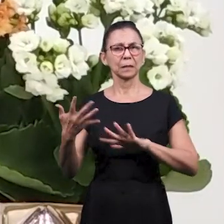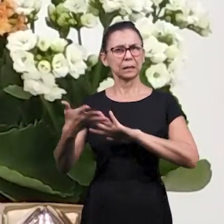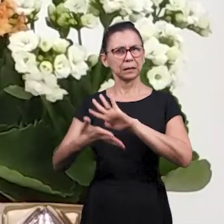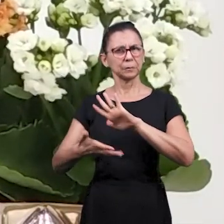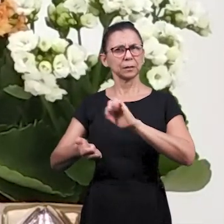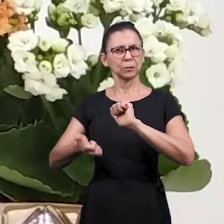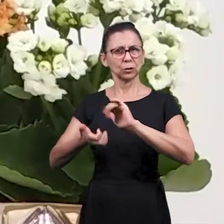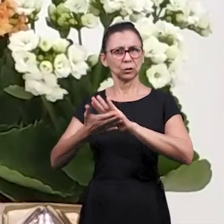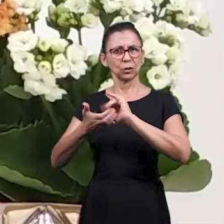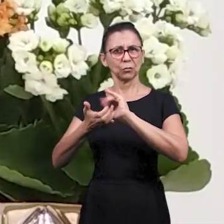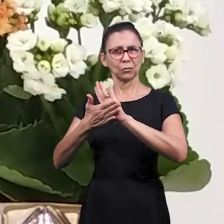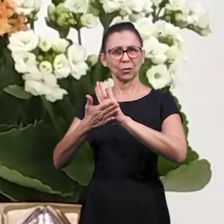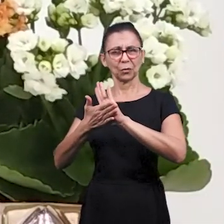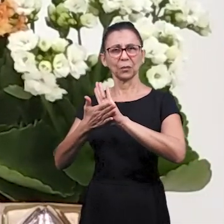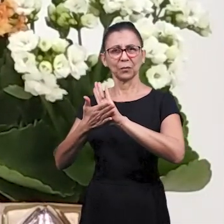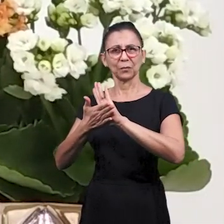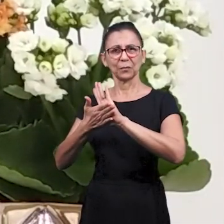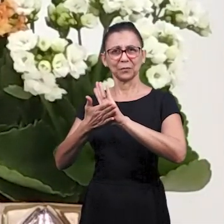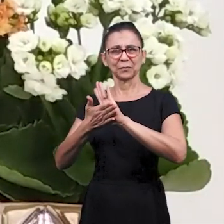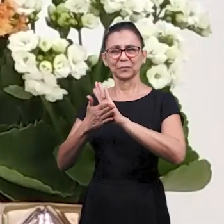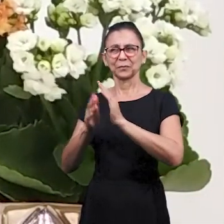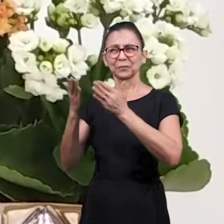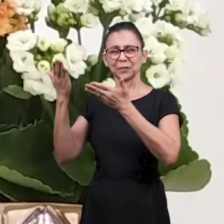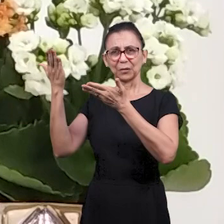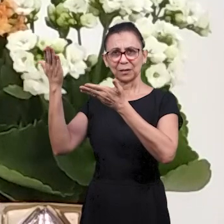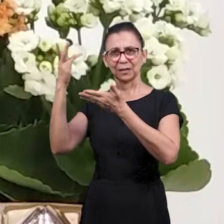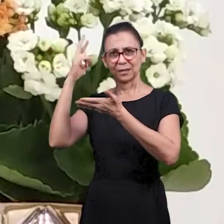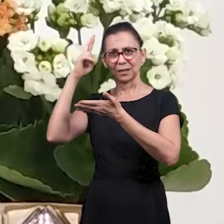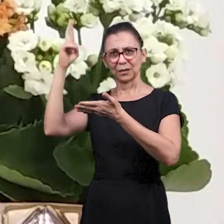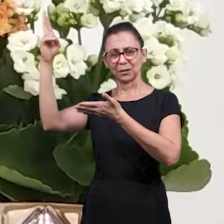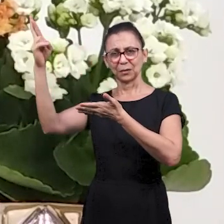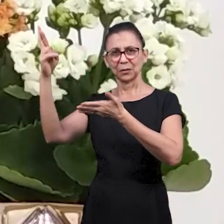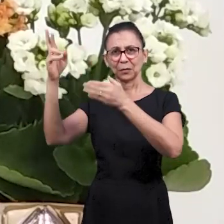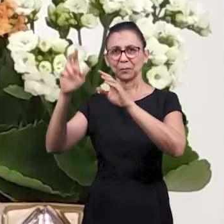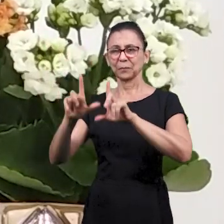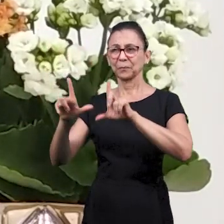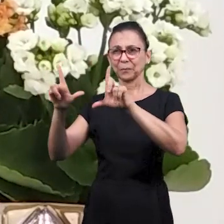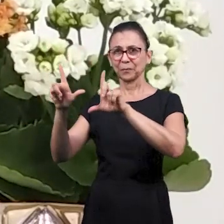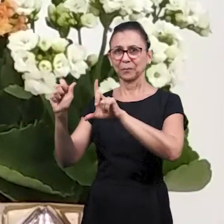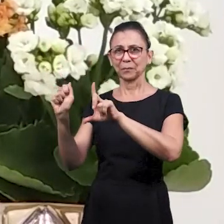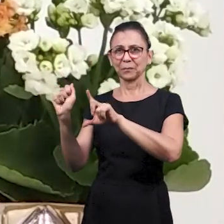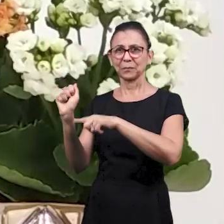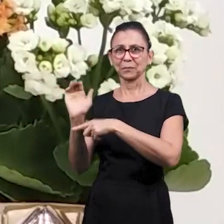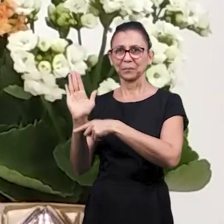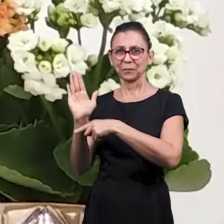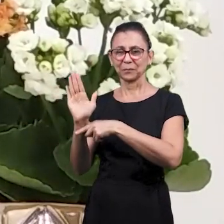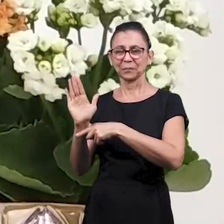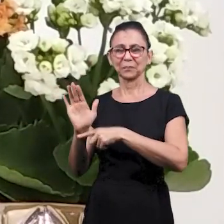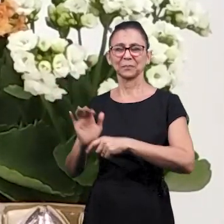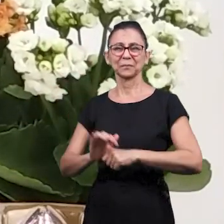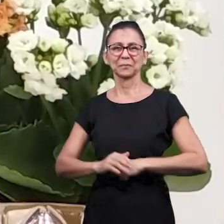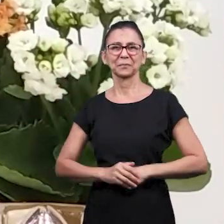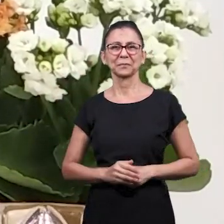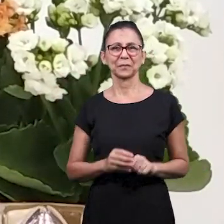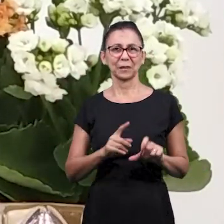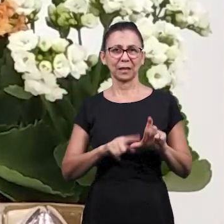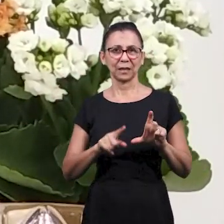присесть, и мы споем Господу псалом, омоем наши